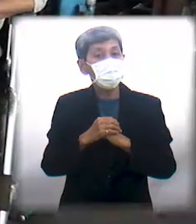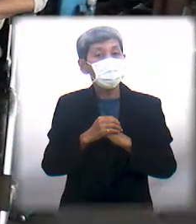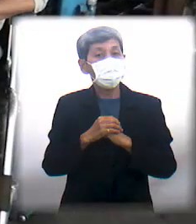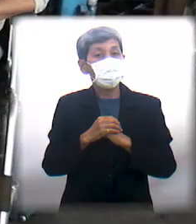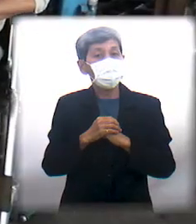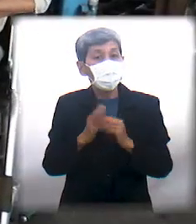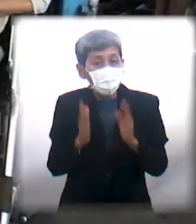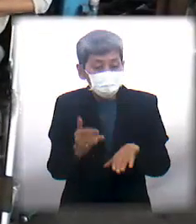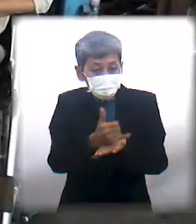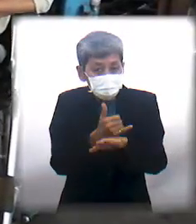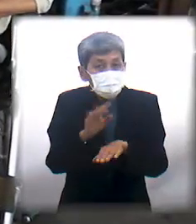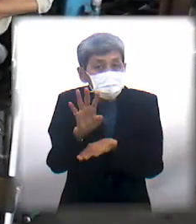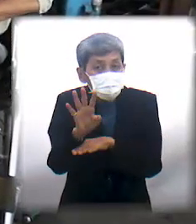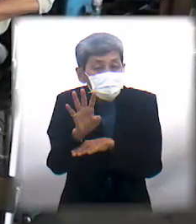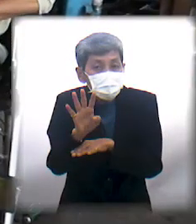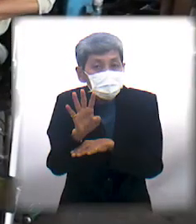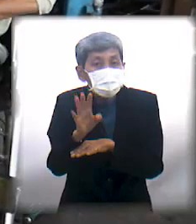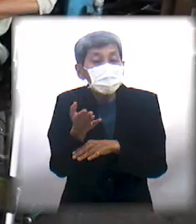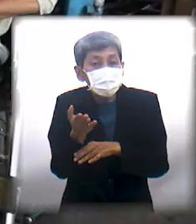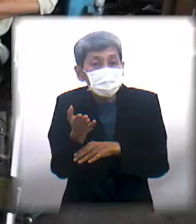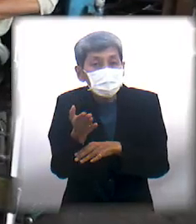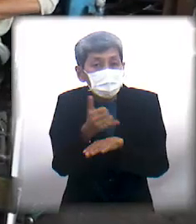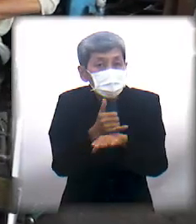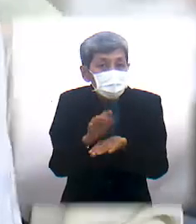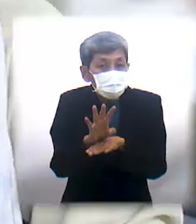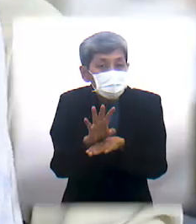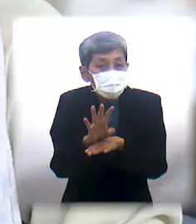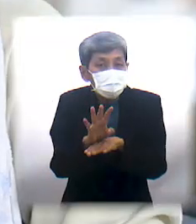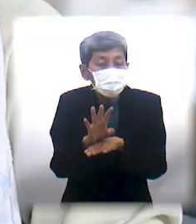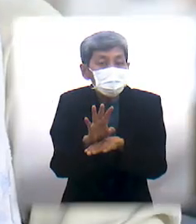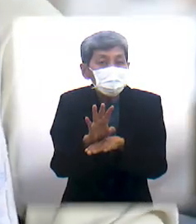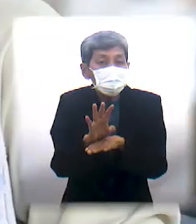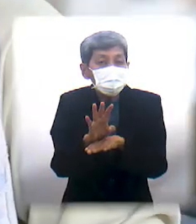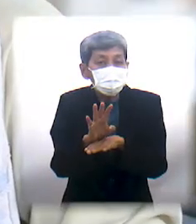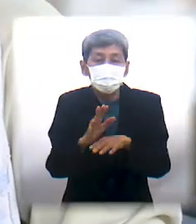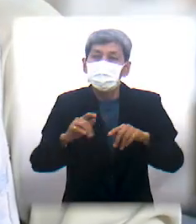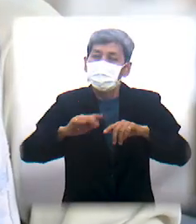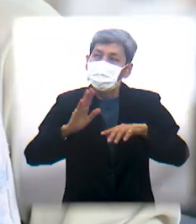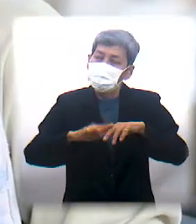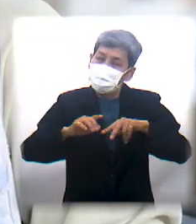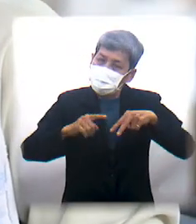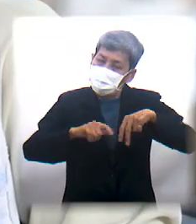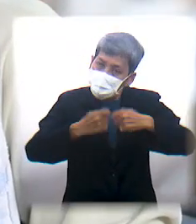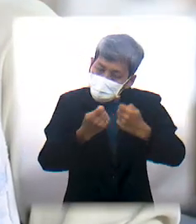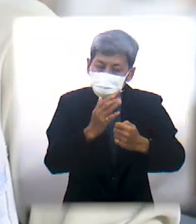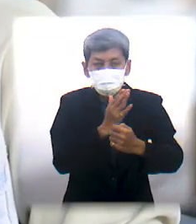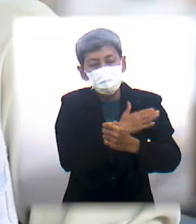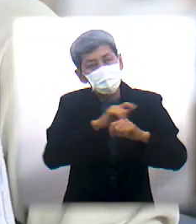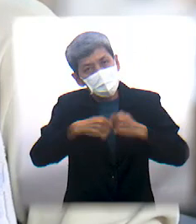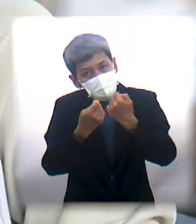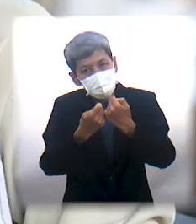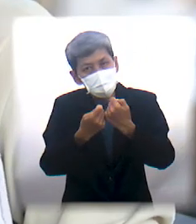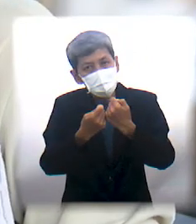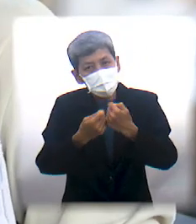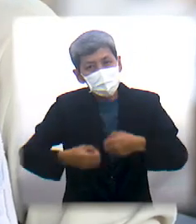รถมีกี่คนครับพี ่สี่คนครับ แล้วทุกคน ก็ขาหักคนนึงแขนหักคนหนึ่งเลยคนน้ำ